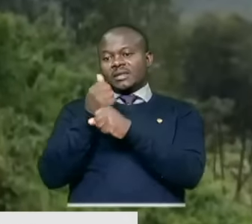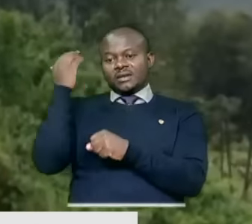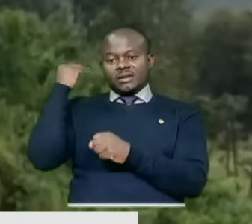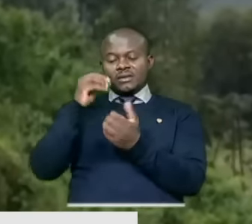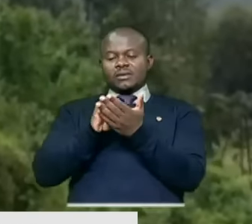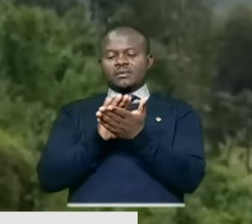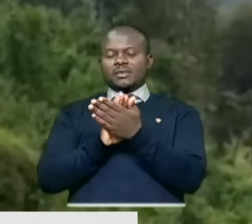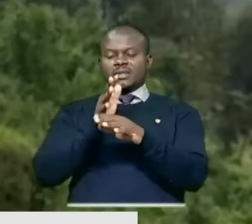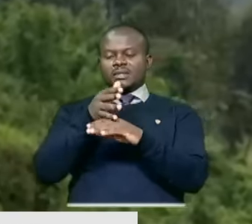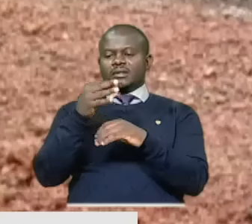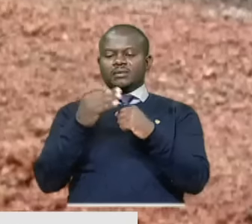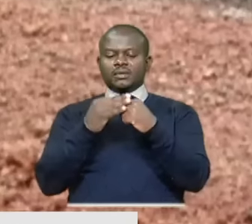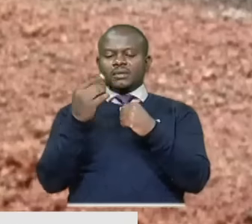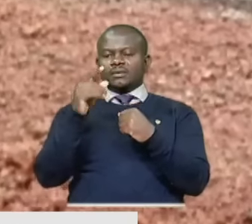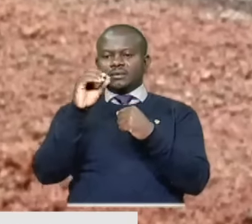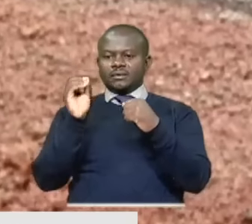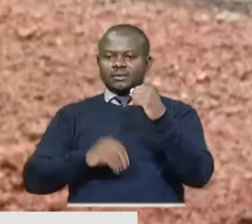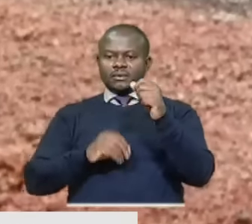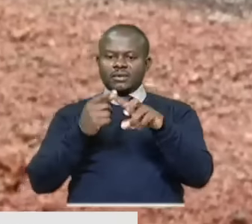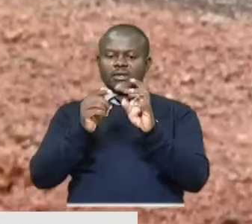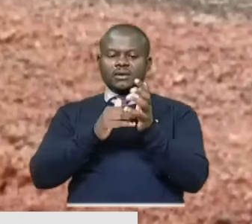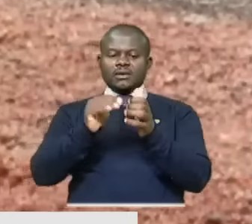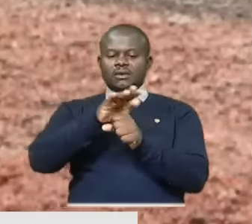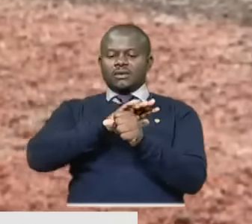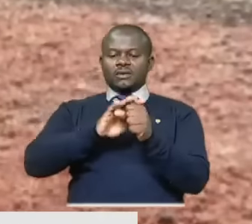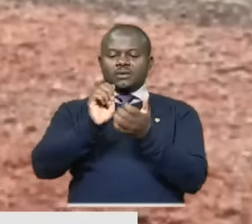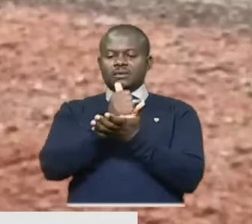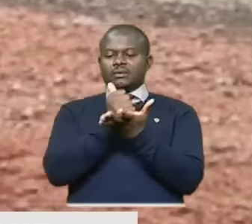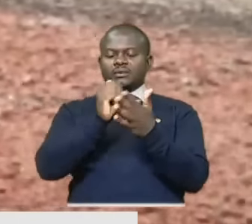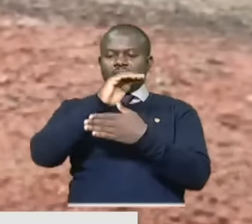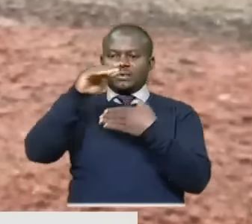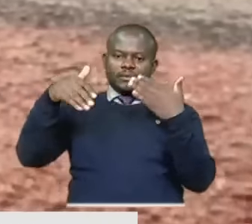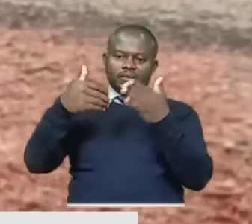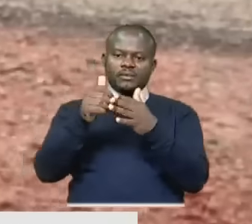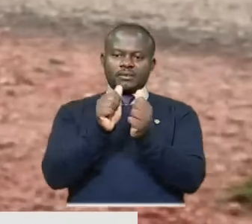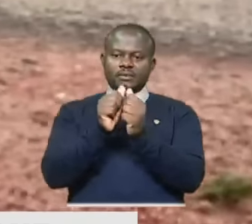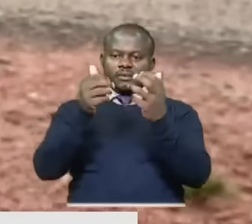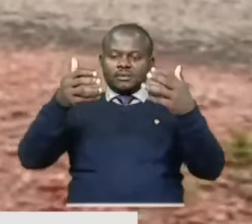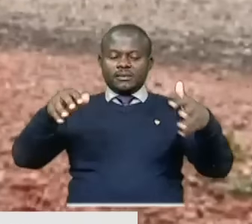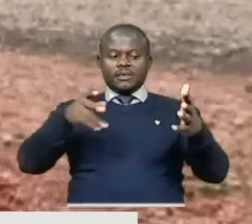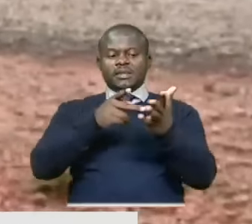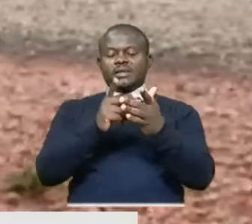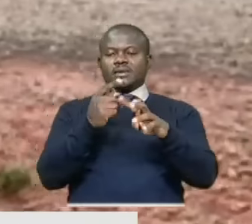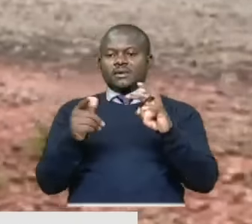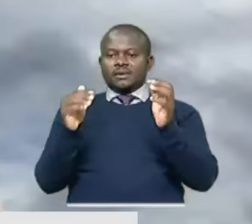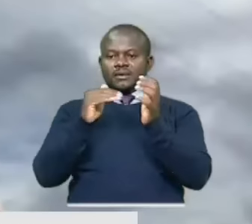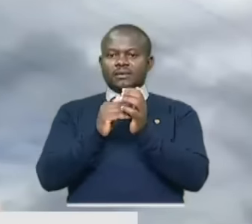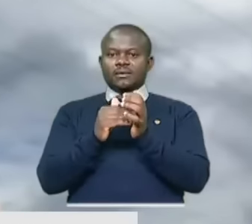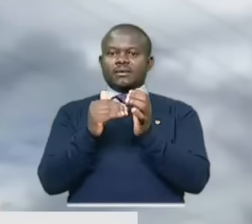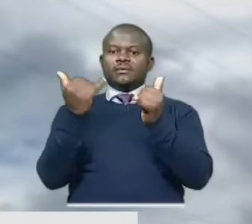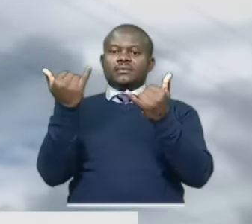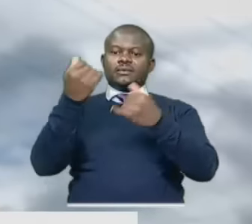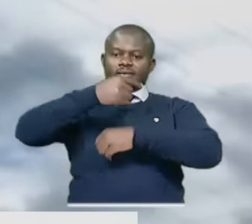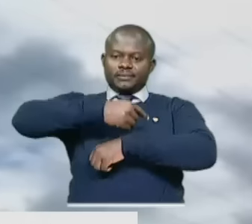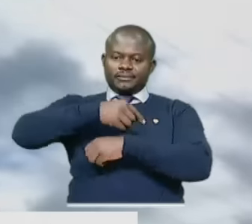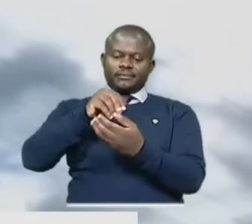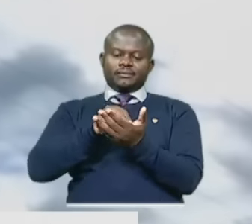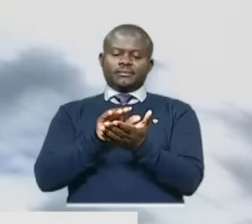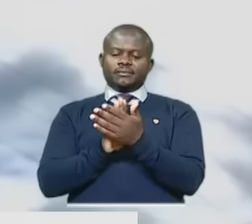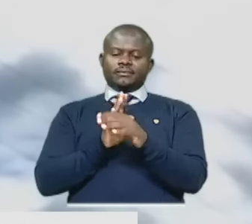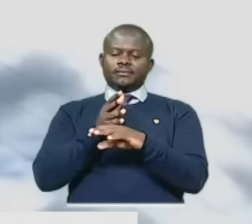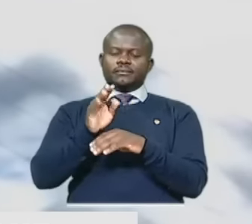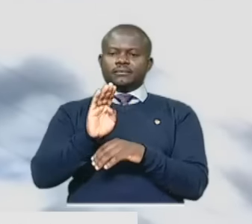na 81% ariko yujuje ibyangombwa byose yari yamaze kwishyurwa ndetse ngo uyu munsi hasigaye amadosiye afite agaciro ka